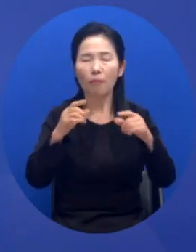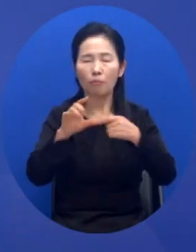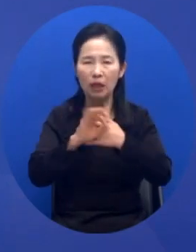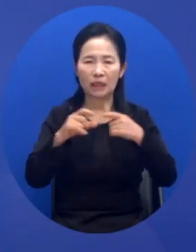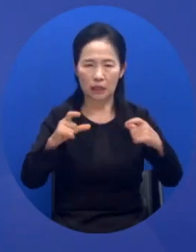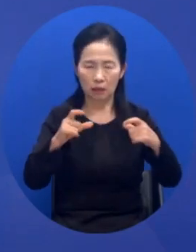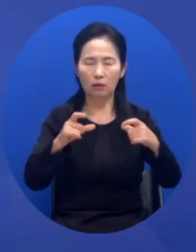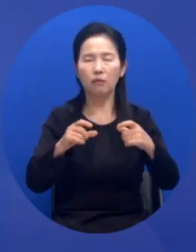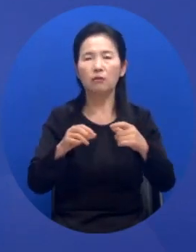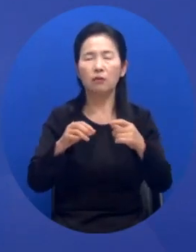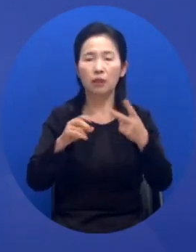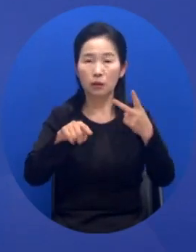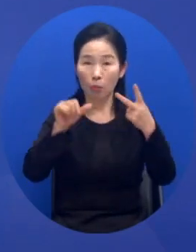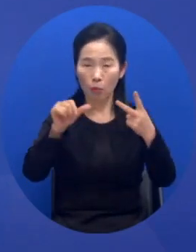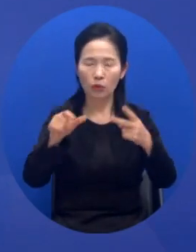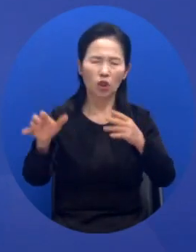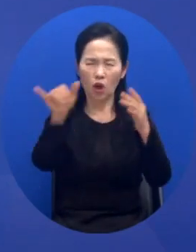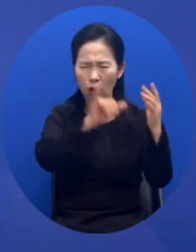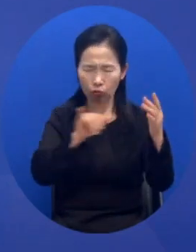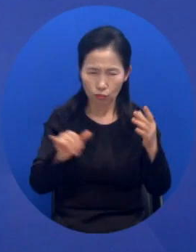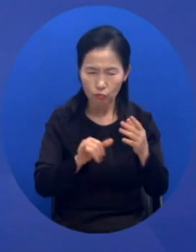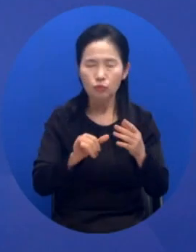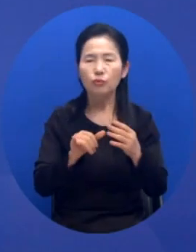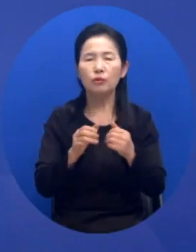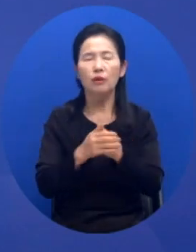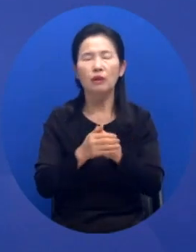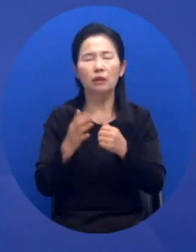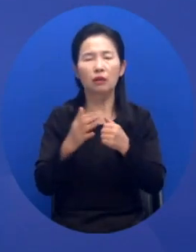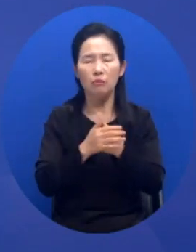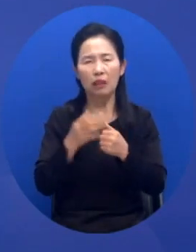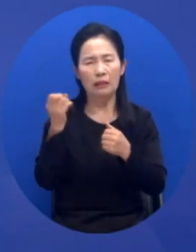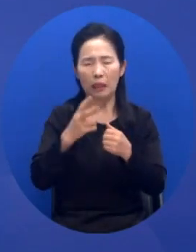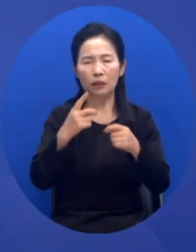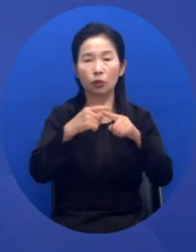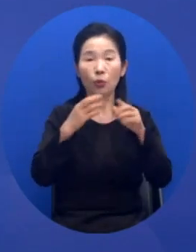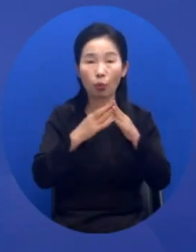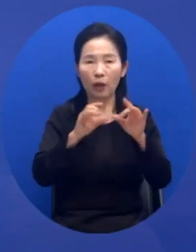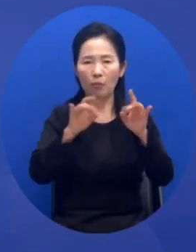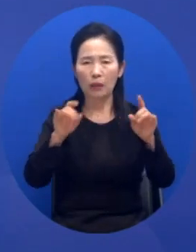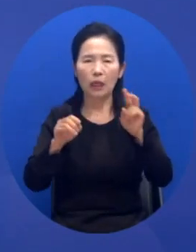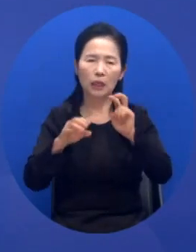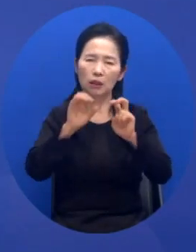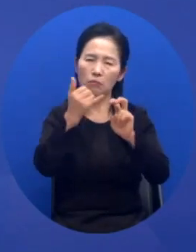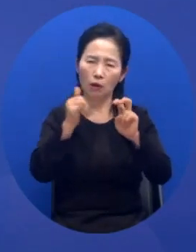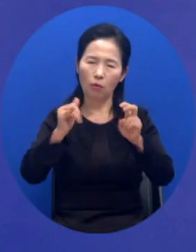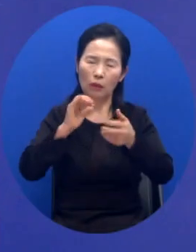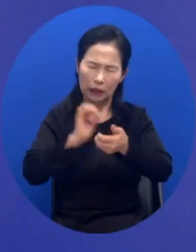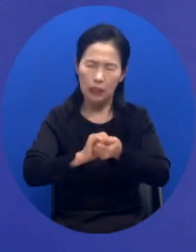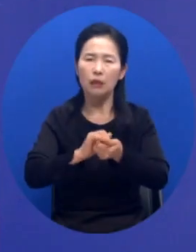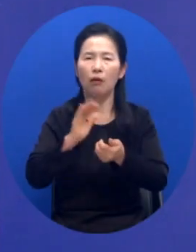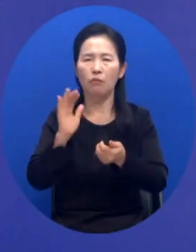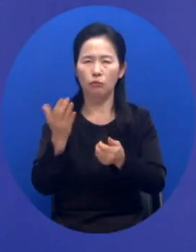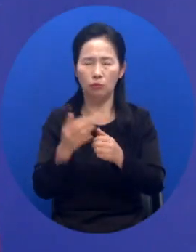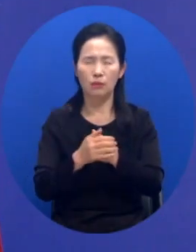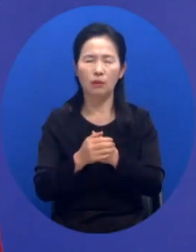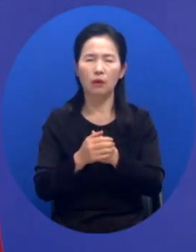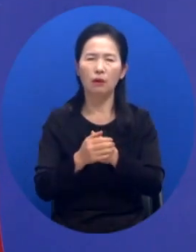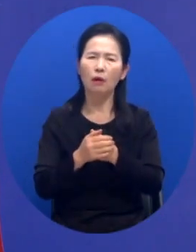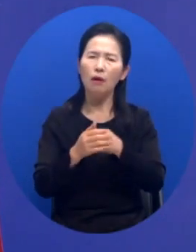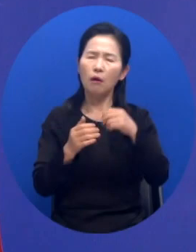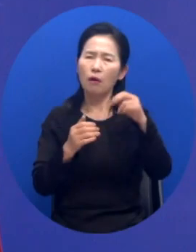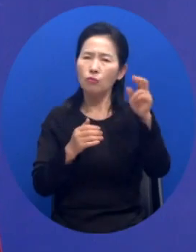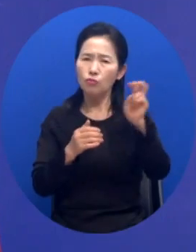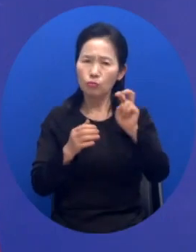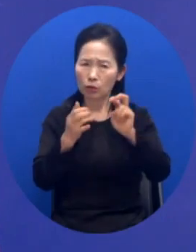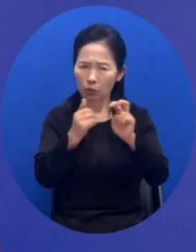단계부터 종교시설 같은 경우에는 20명이 4만 입에 참석을 할 수가 있게 됩니다 4 뇨 예 20명이 면은 예 회